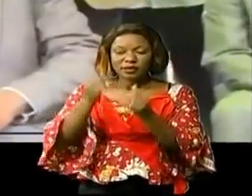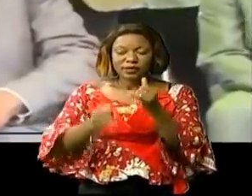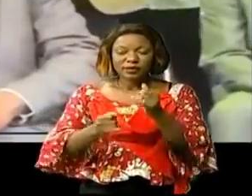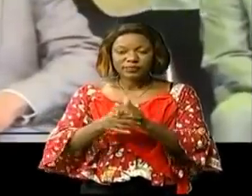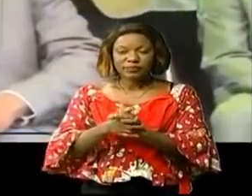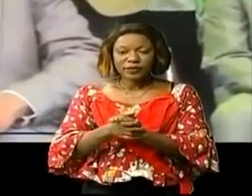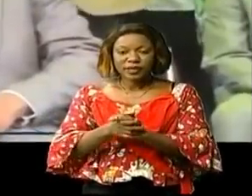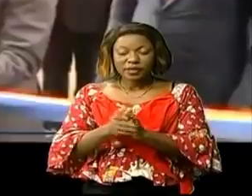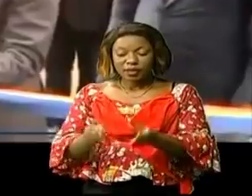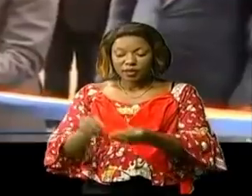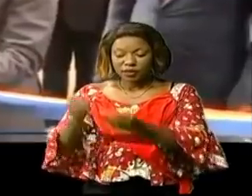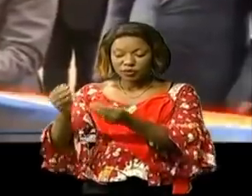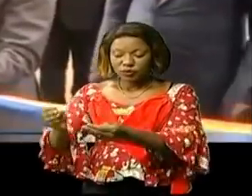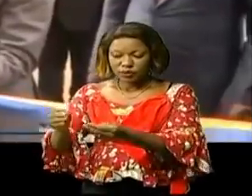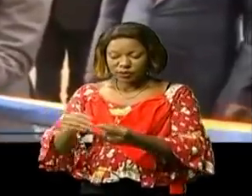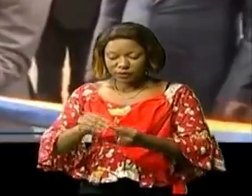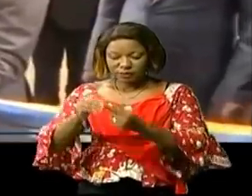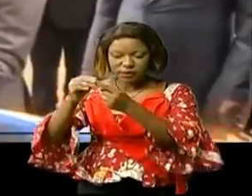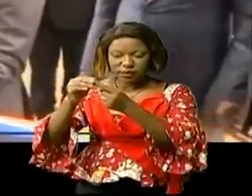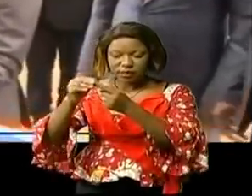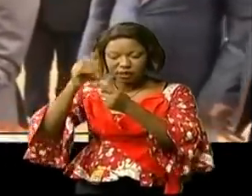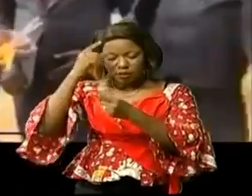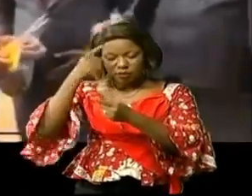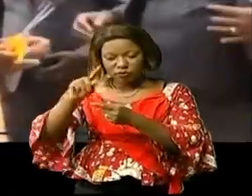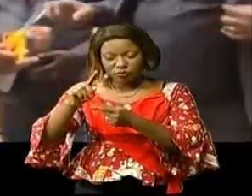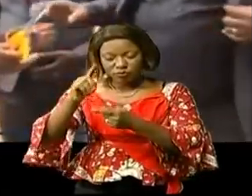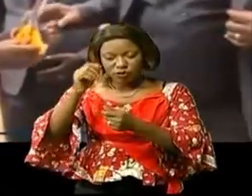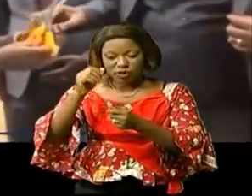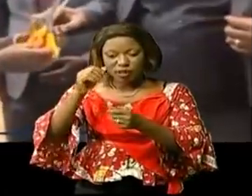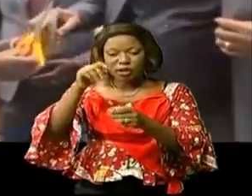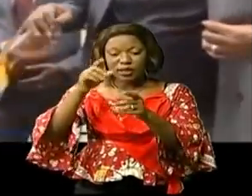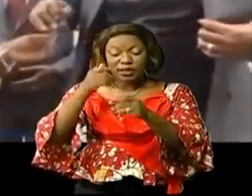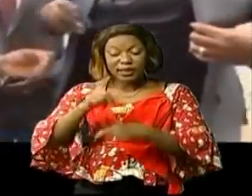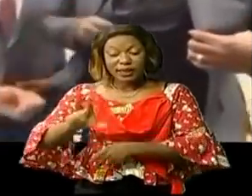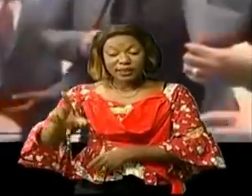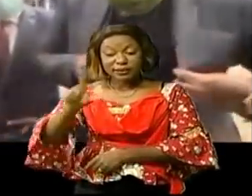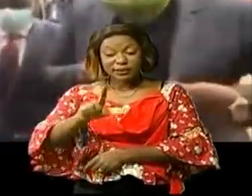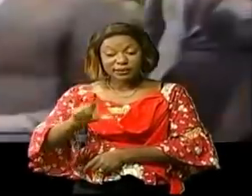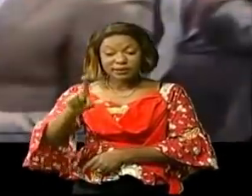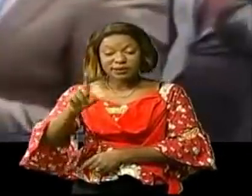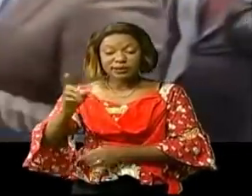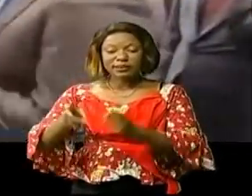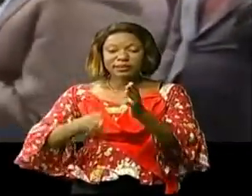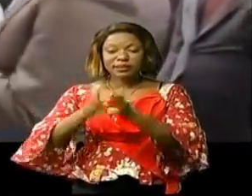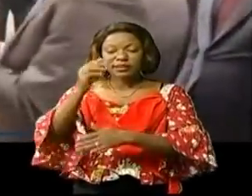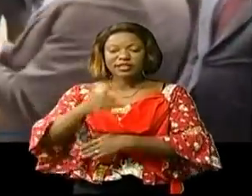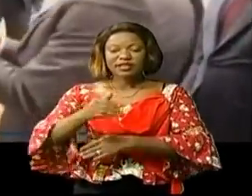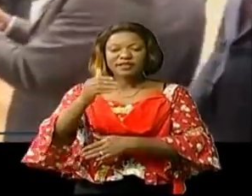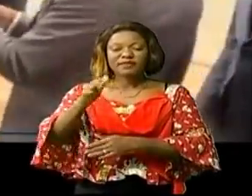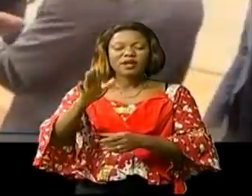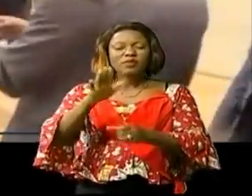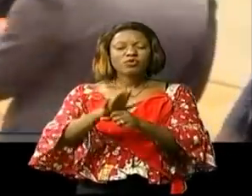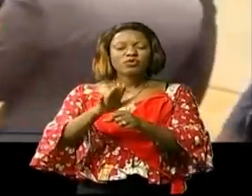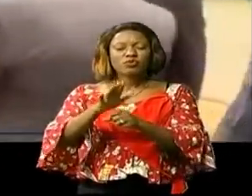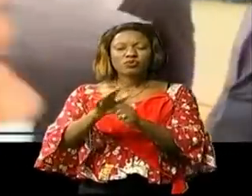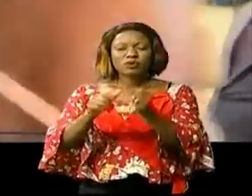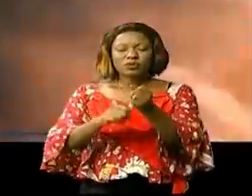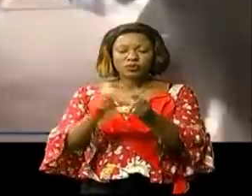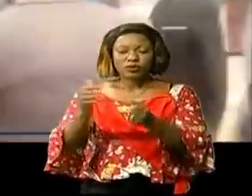La remise officielle aux occupants est intervenue ce lundi 13 décembre en présence de plusieurs